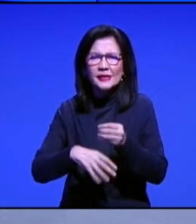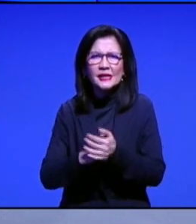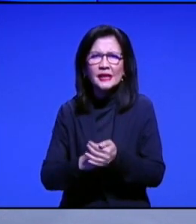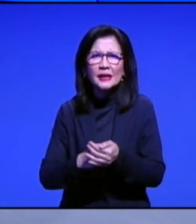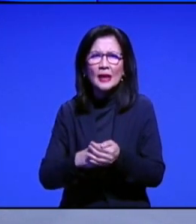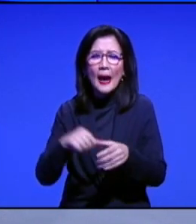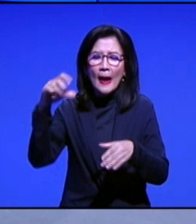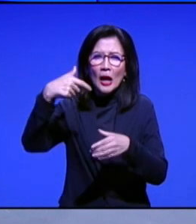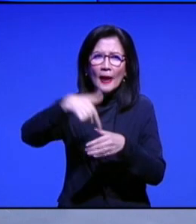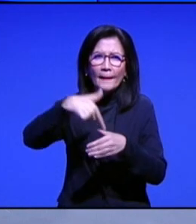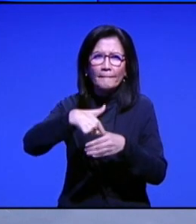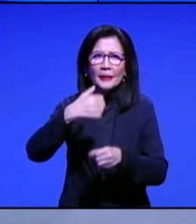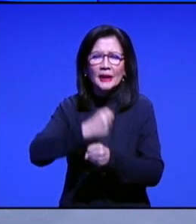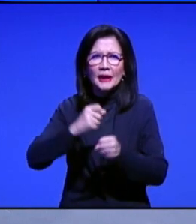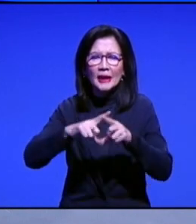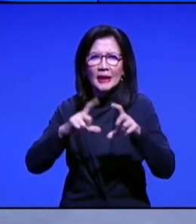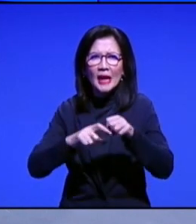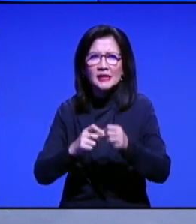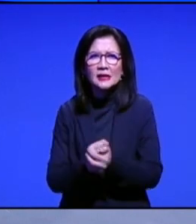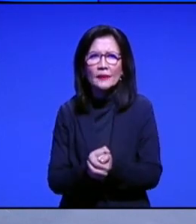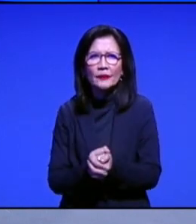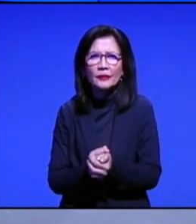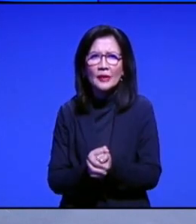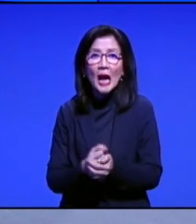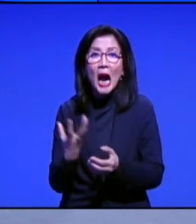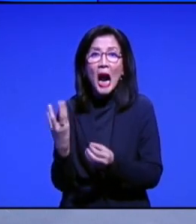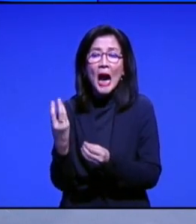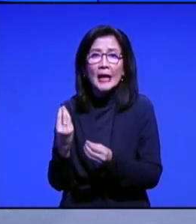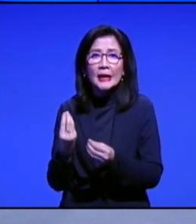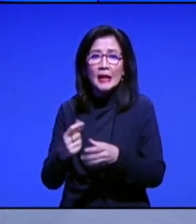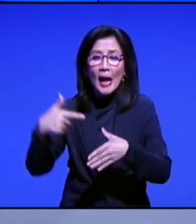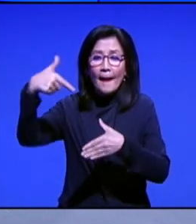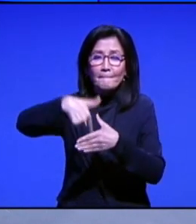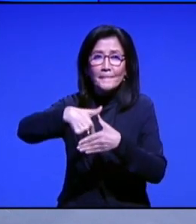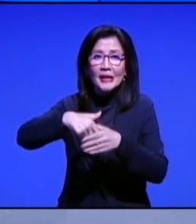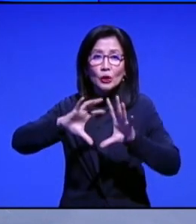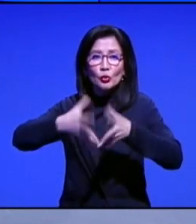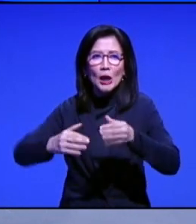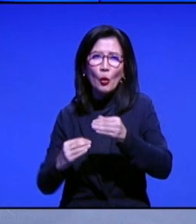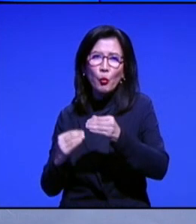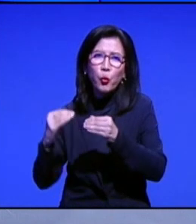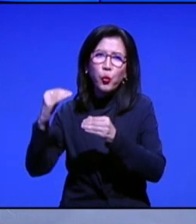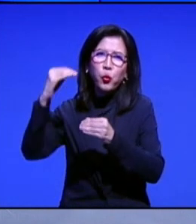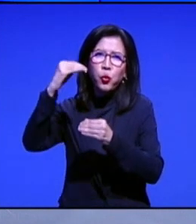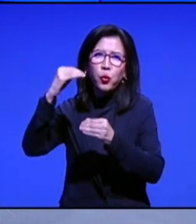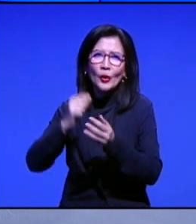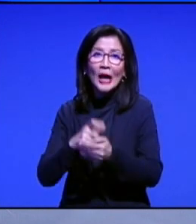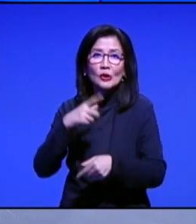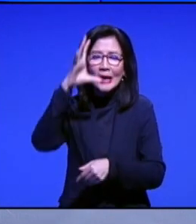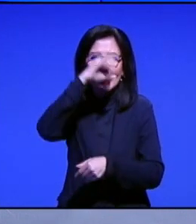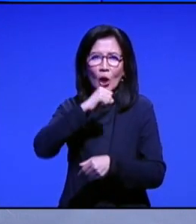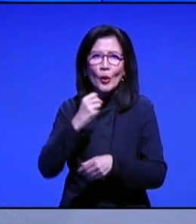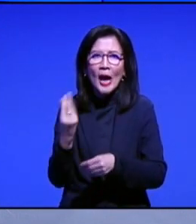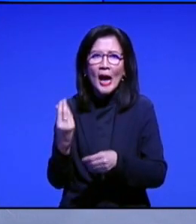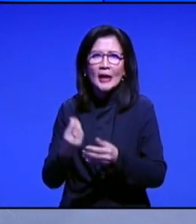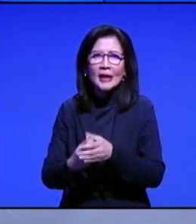Pasalnya, dalam beberapa hari terakhir pasca serangan terjadi, harga minyak dunia ini terkerek naik. Dan seperti diketahui, harga minyak